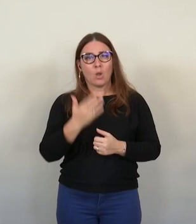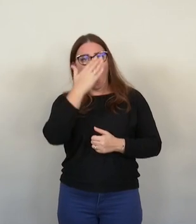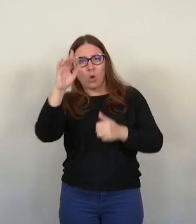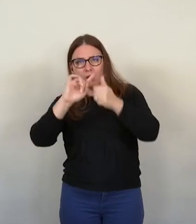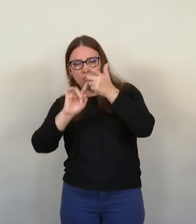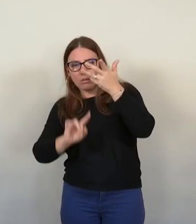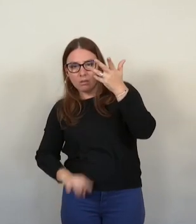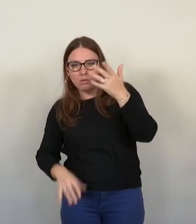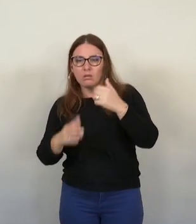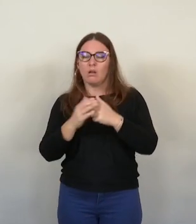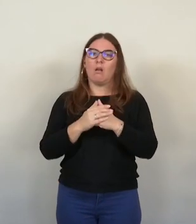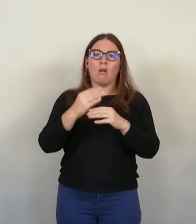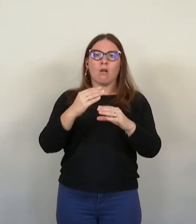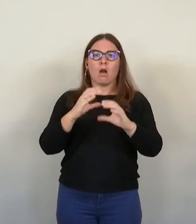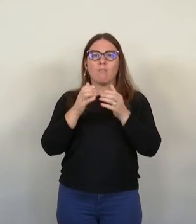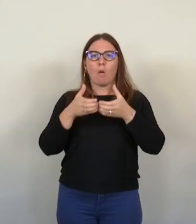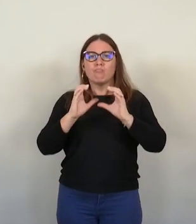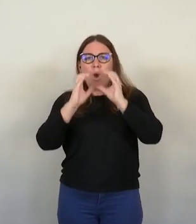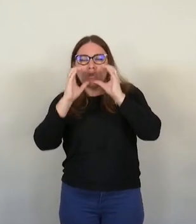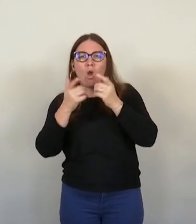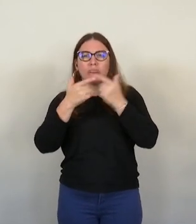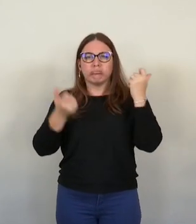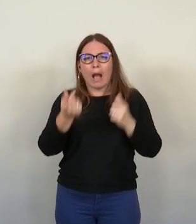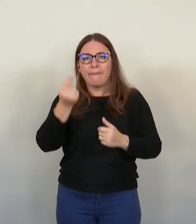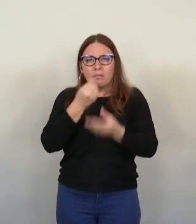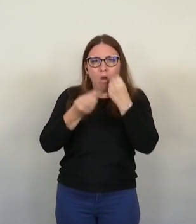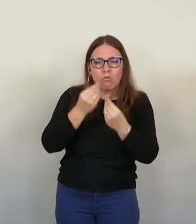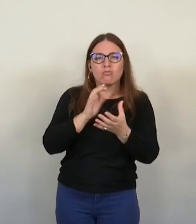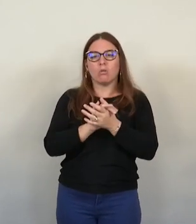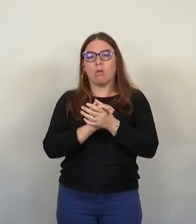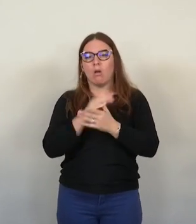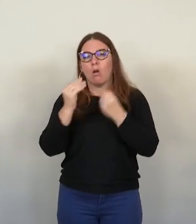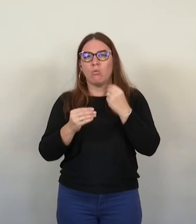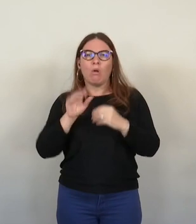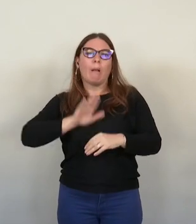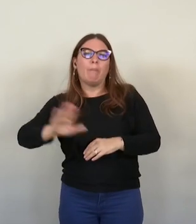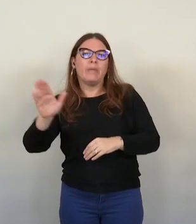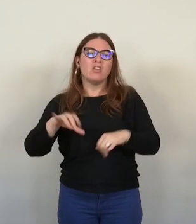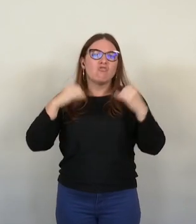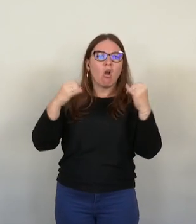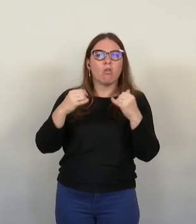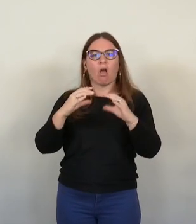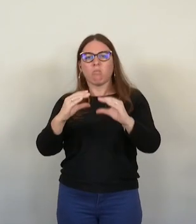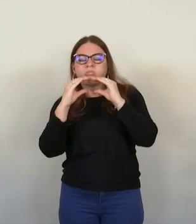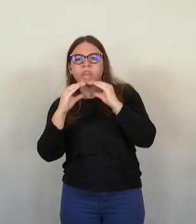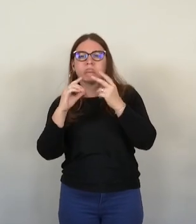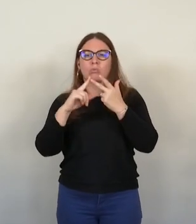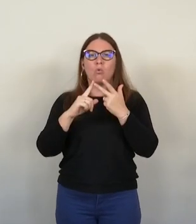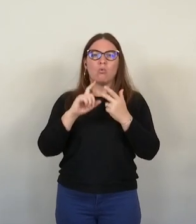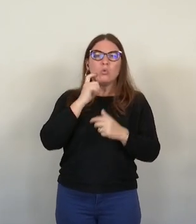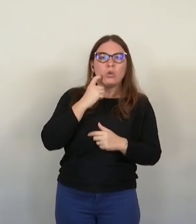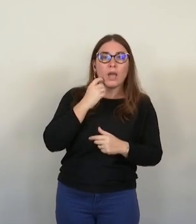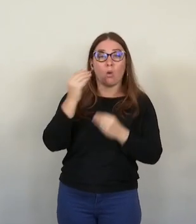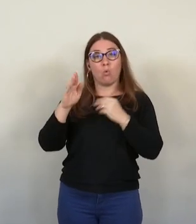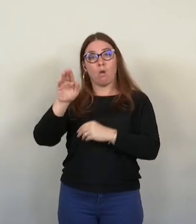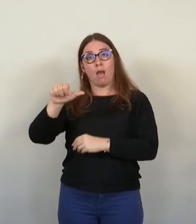aille du fast food euh voilà euh ou euh de la junk food ou des boissons sucrées ou même la promotion du tacos par le maire